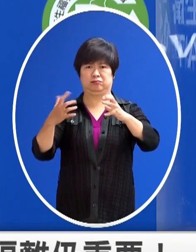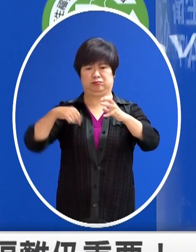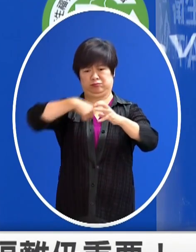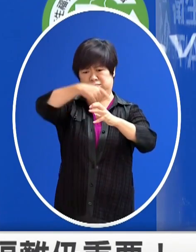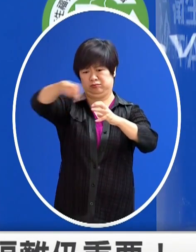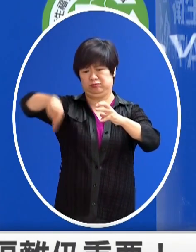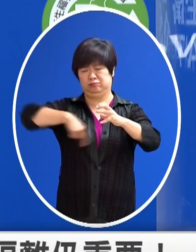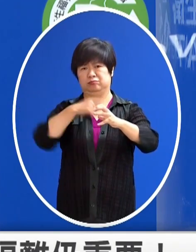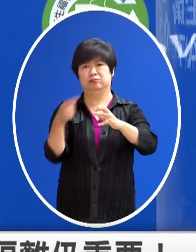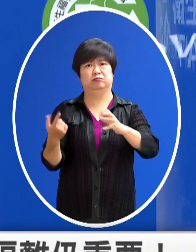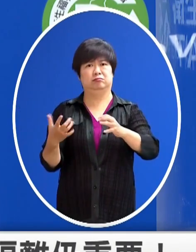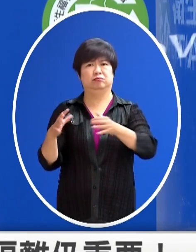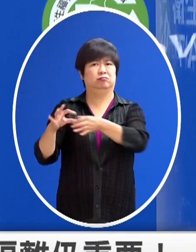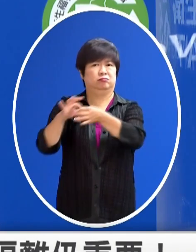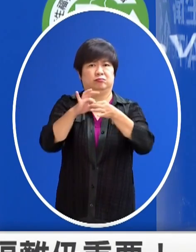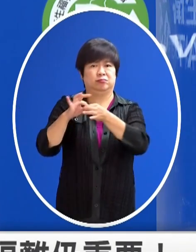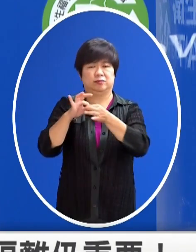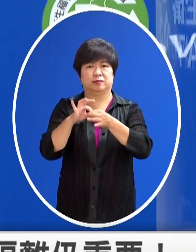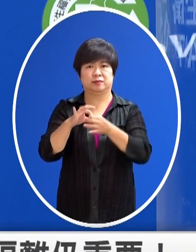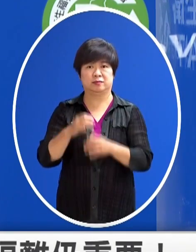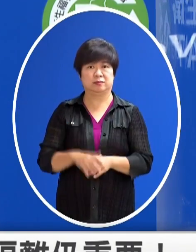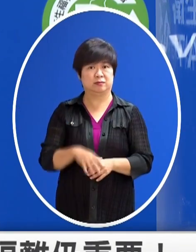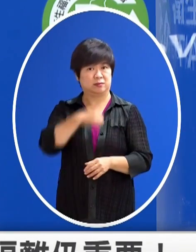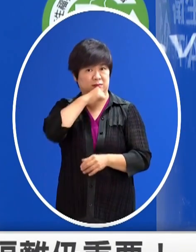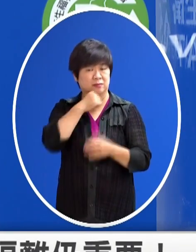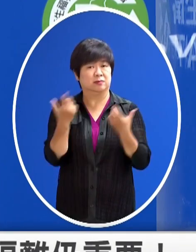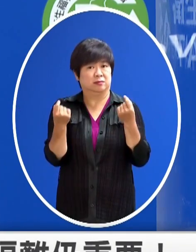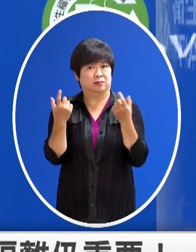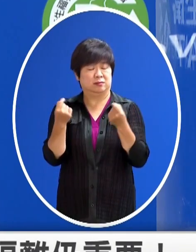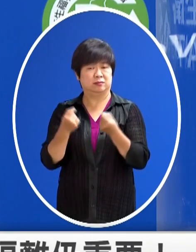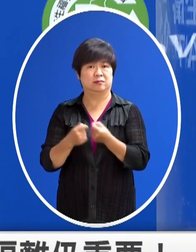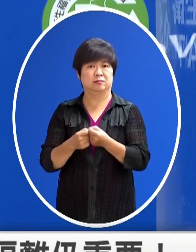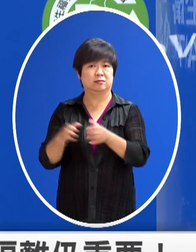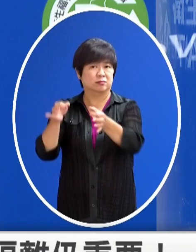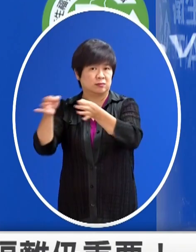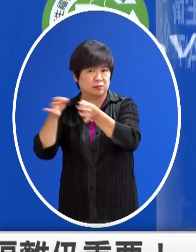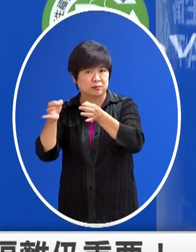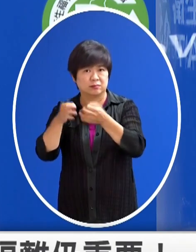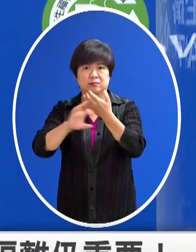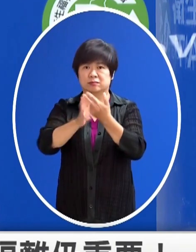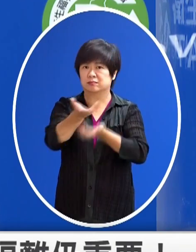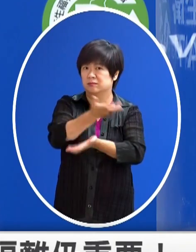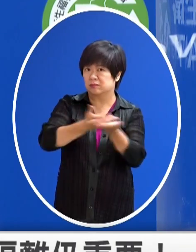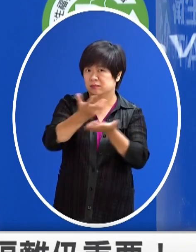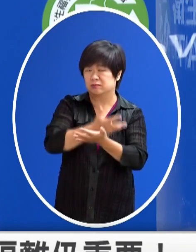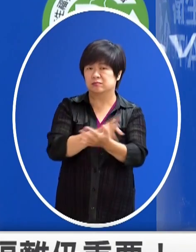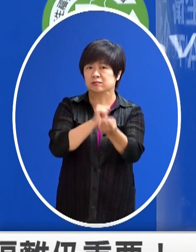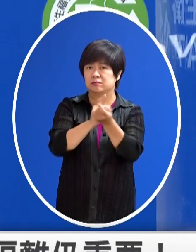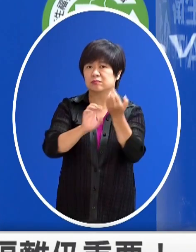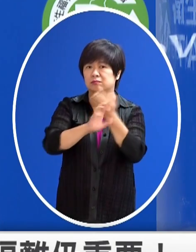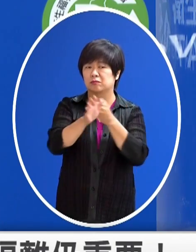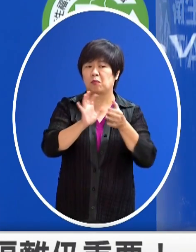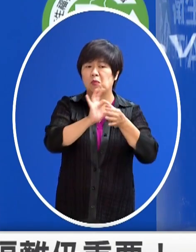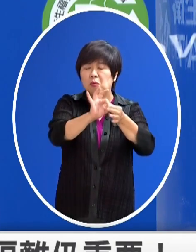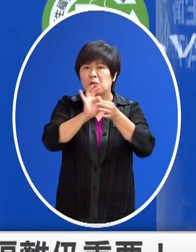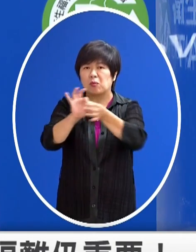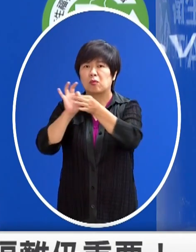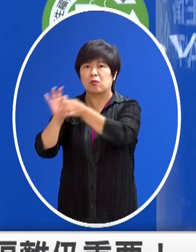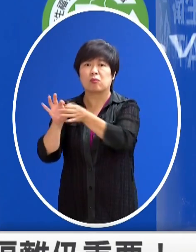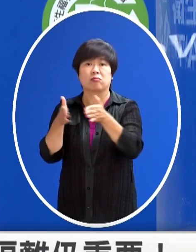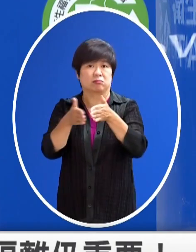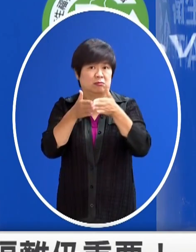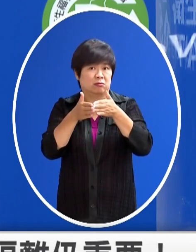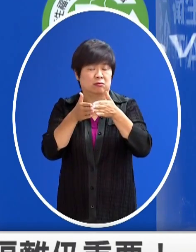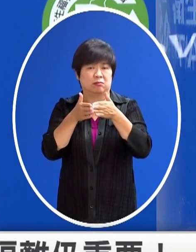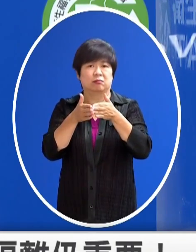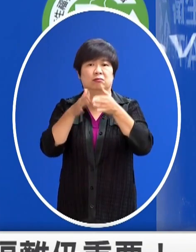在的，台湾还是寻求在商业上还有外交上有一些必须要在国际往来的一个情况之下，